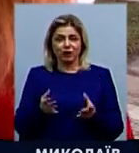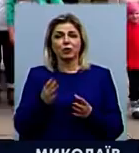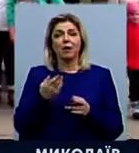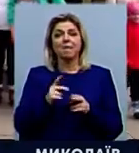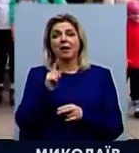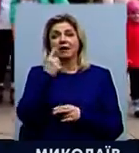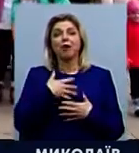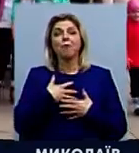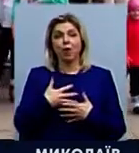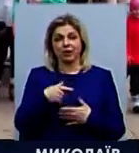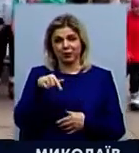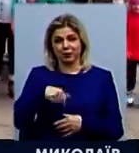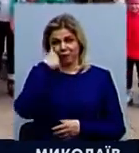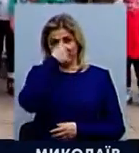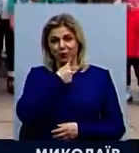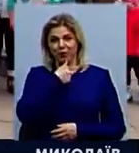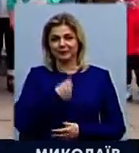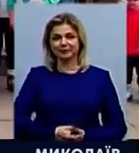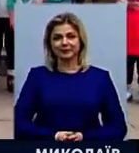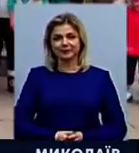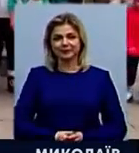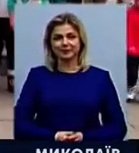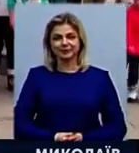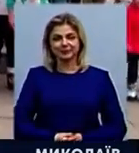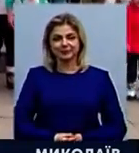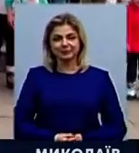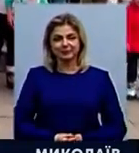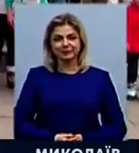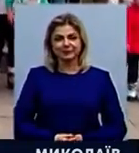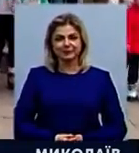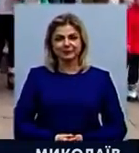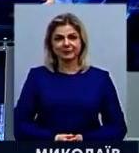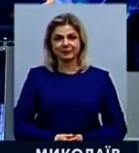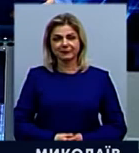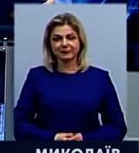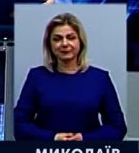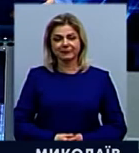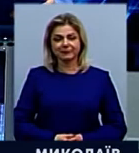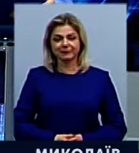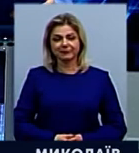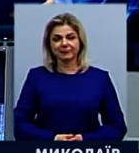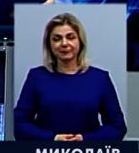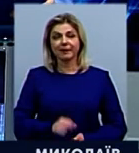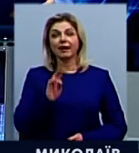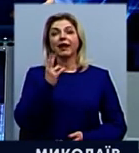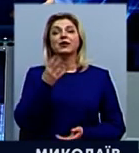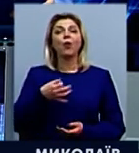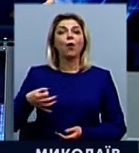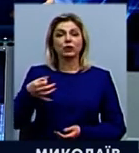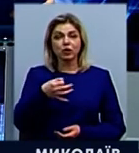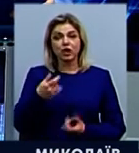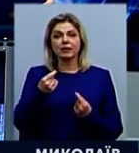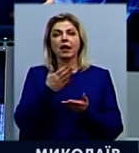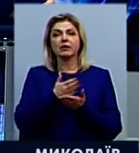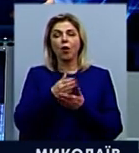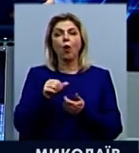року. Вікторія Чернявська, Юлія Кускова, телевізійні новини Миколаївщини. На Миколаївщині, де дислокується